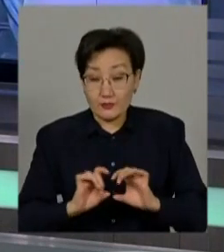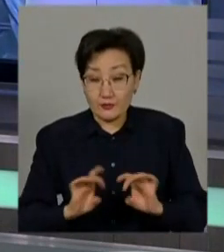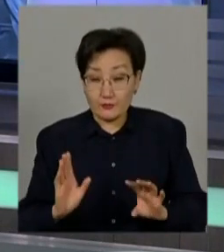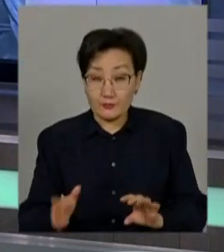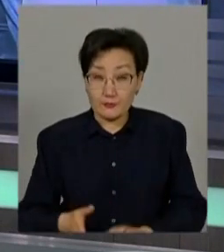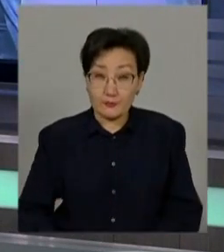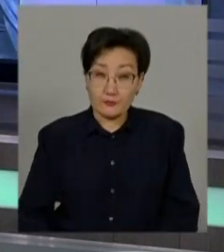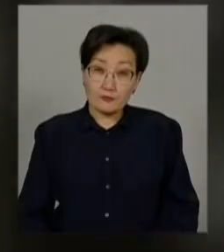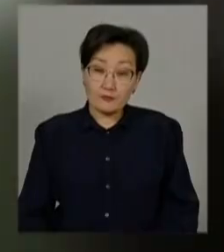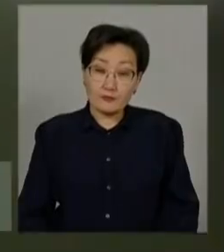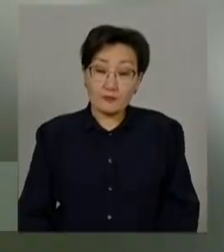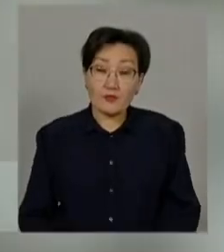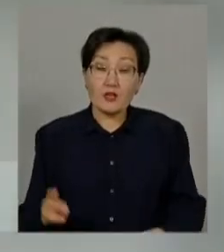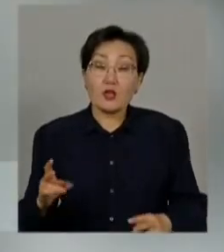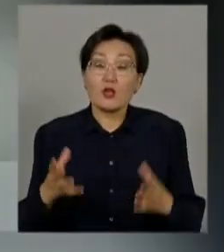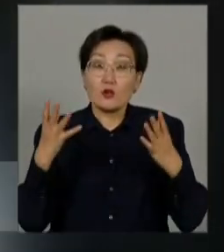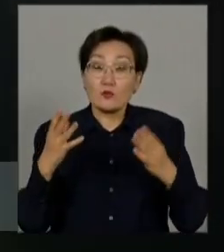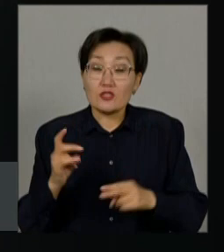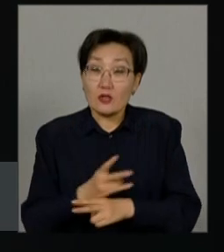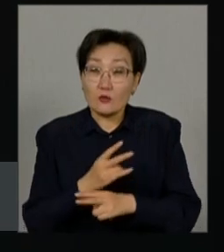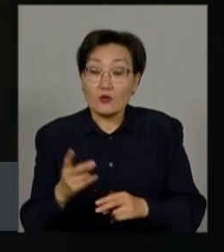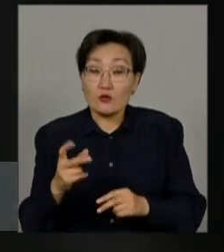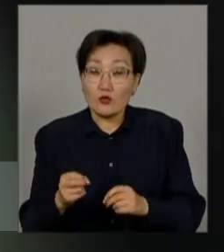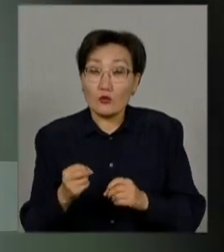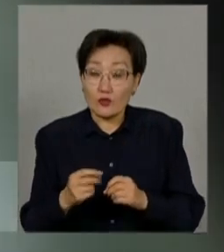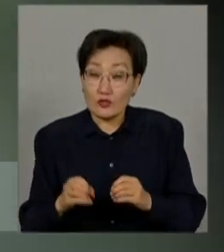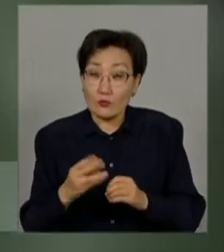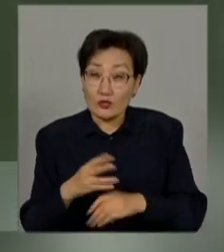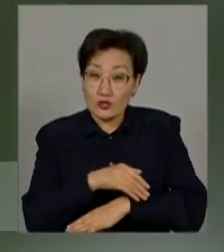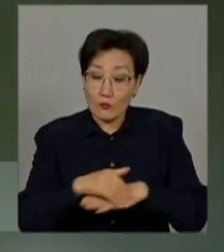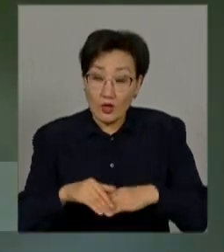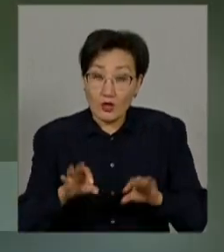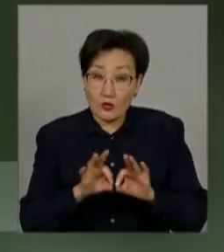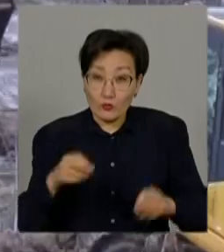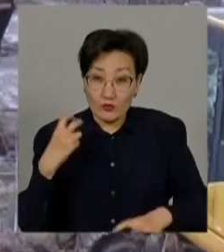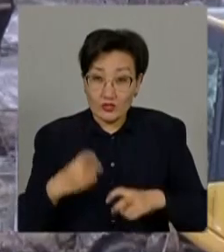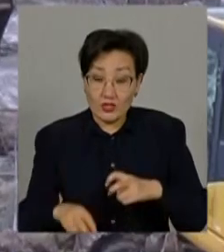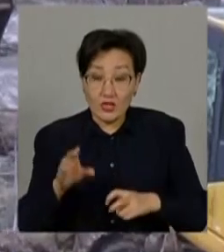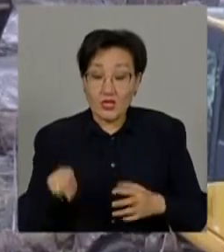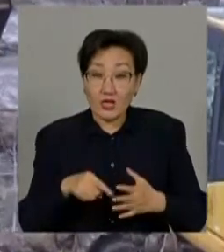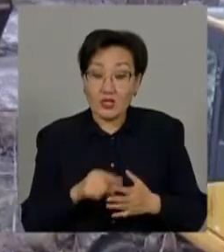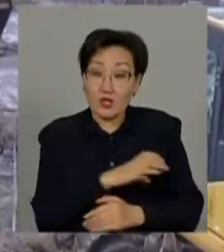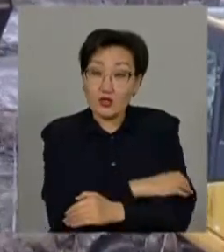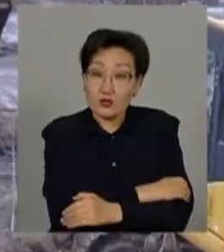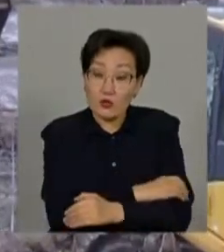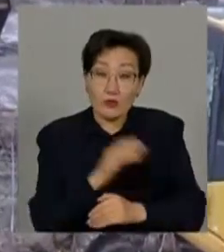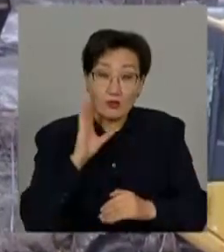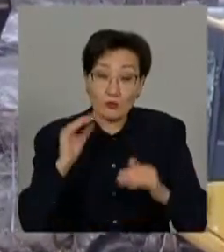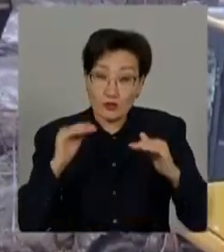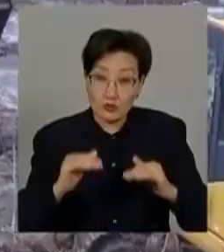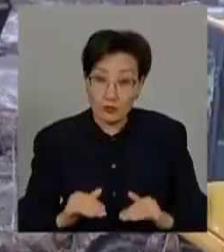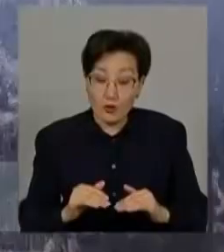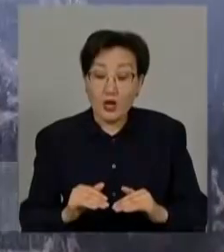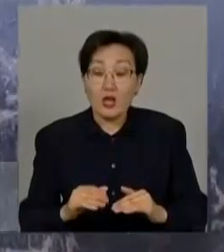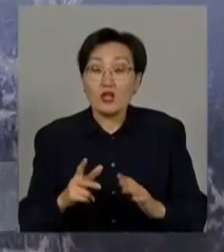жалғастырсын. Түн жарымды 314 атқыштар дивизиясы көшесінде құбыр жарылып қалада су қысымы төмендігін. Диаметрі 800